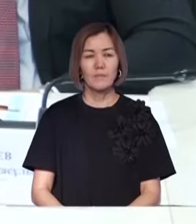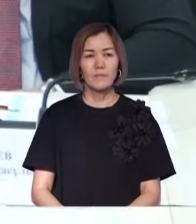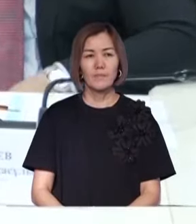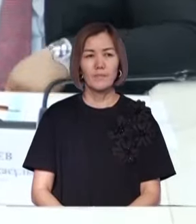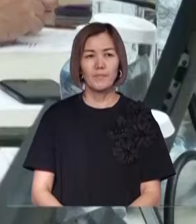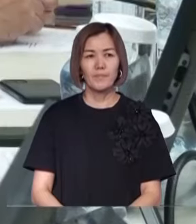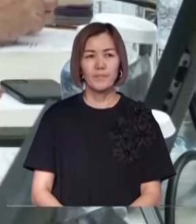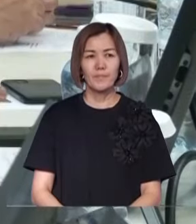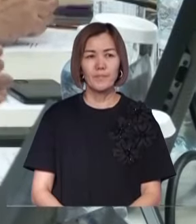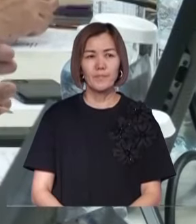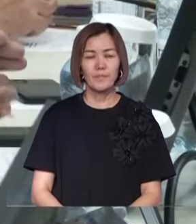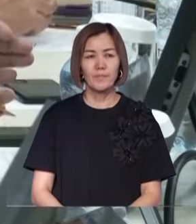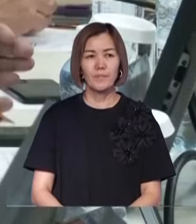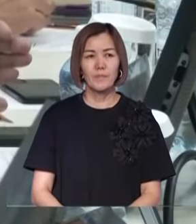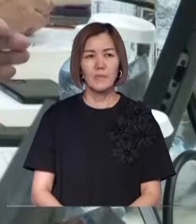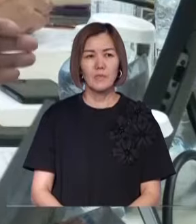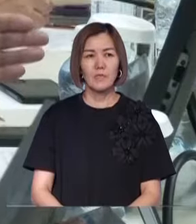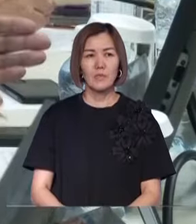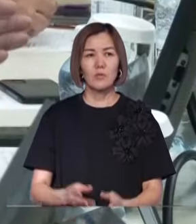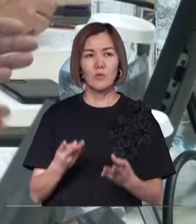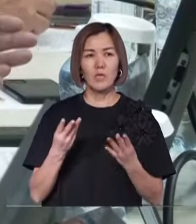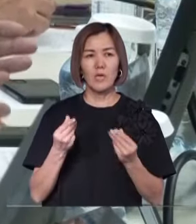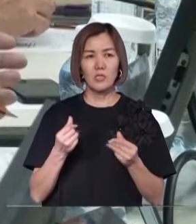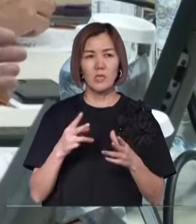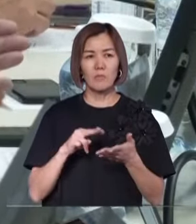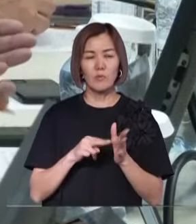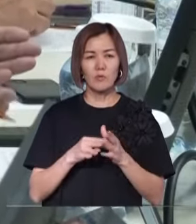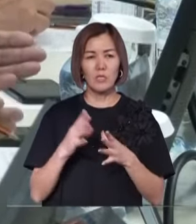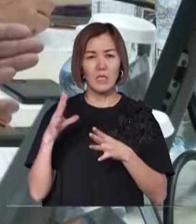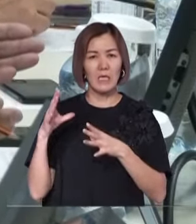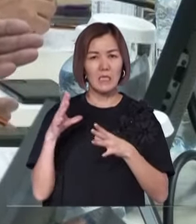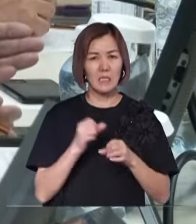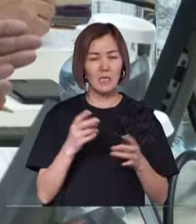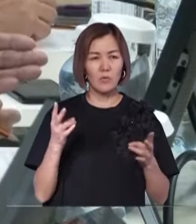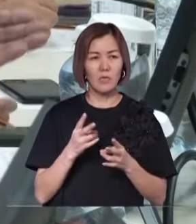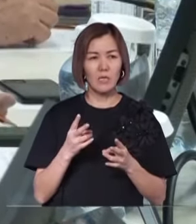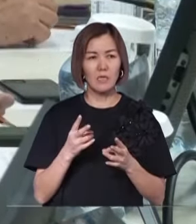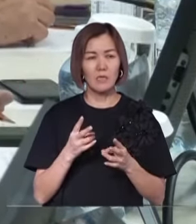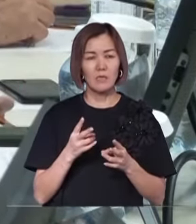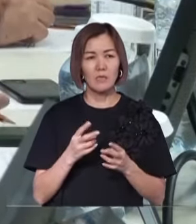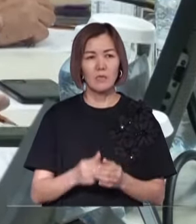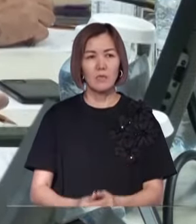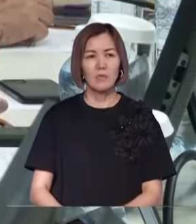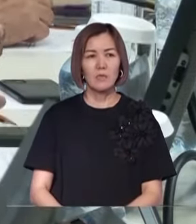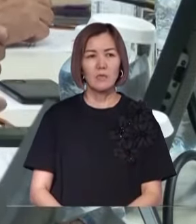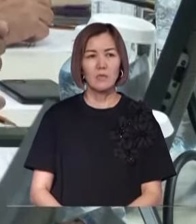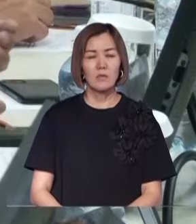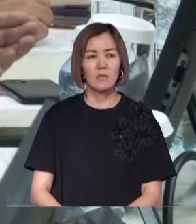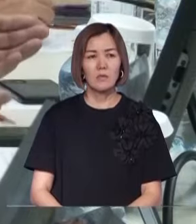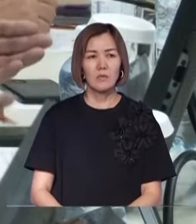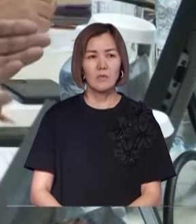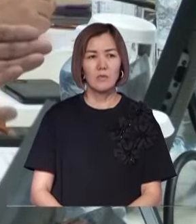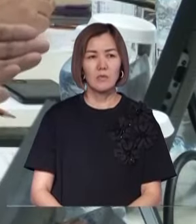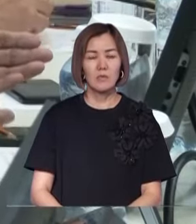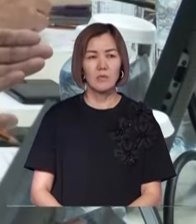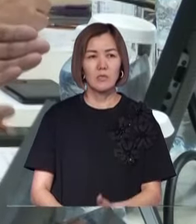жоқ. Кішкене сондай қысқартып мына ауылға қазіргі 1,3 миллиард тауып оныншы жәрдесім айтып отыр ғой